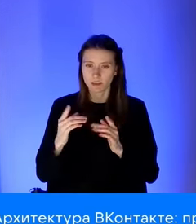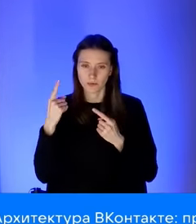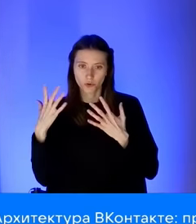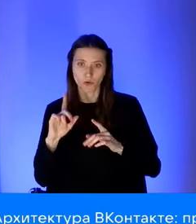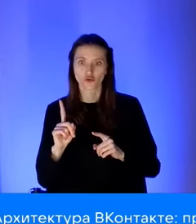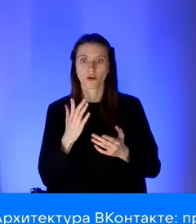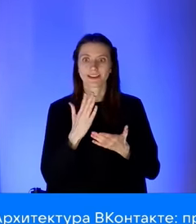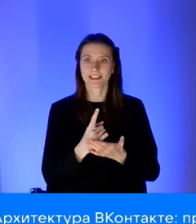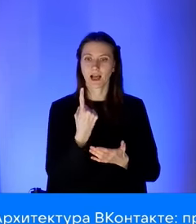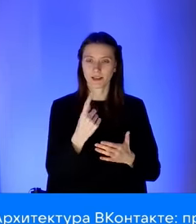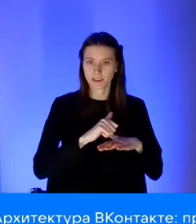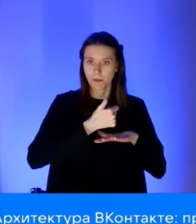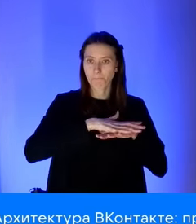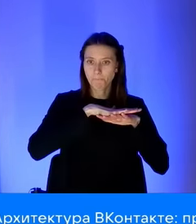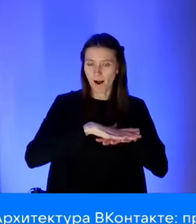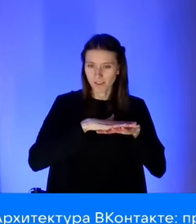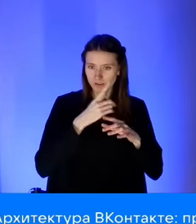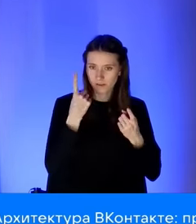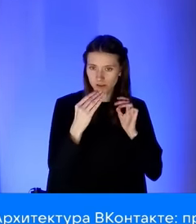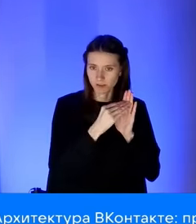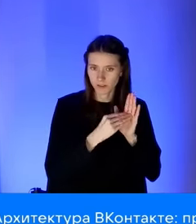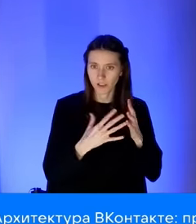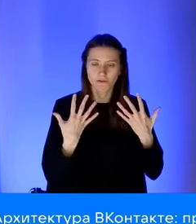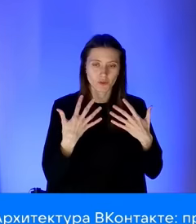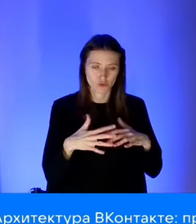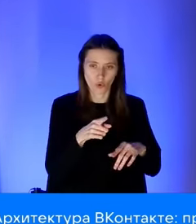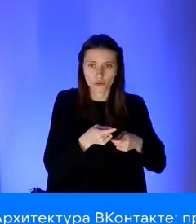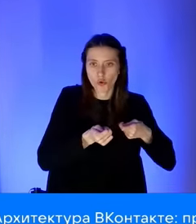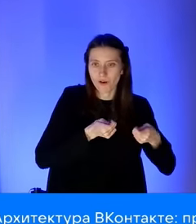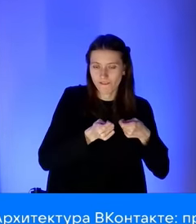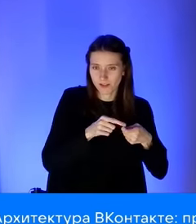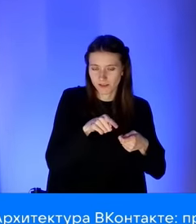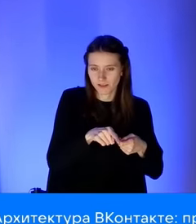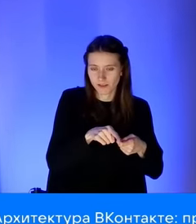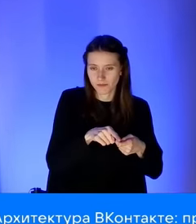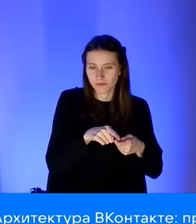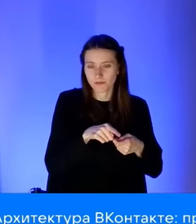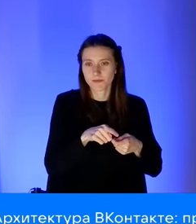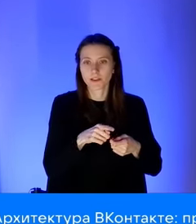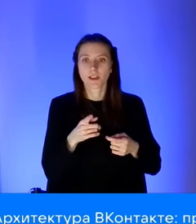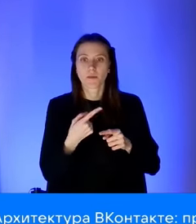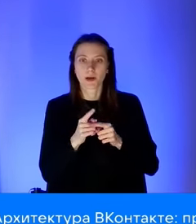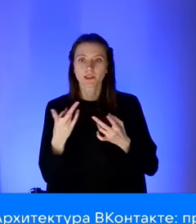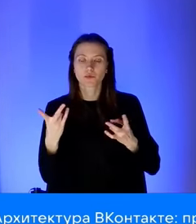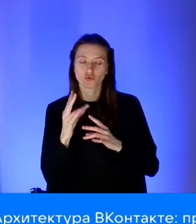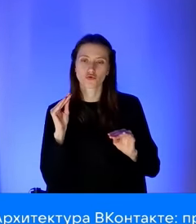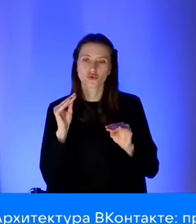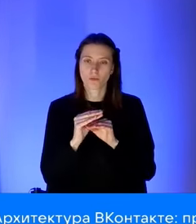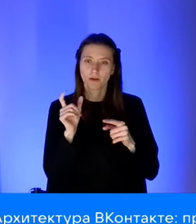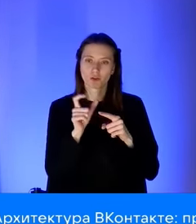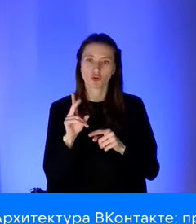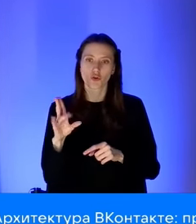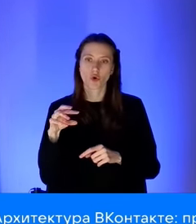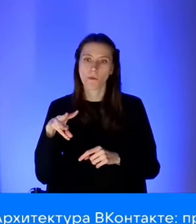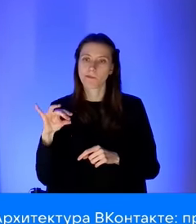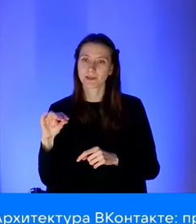является а или мастером является б и нам нужно ввести такое понятие как comit Point которое гарантирует Что